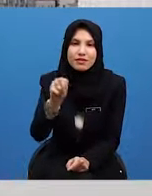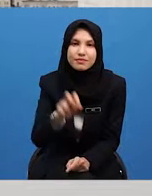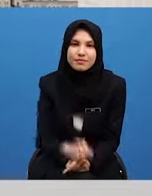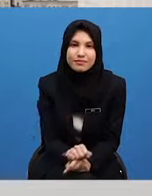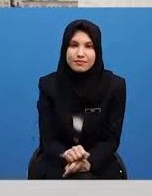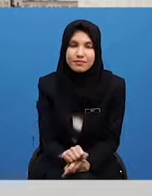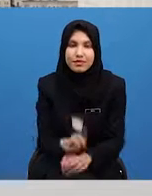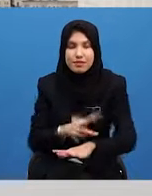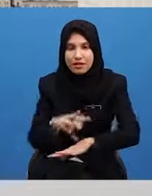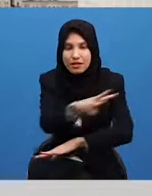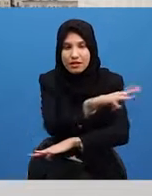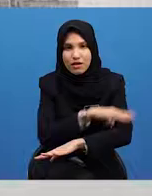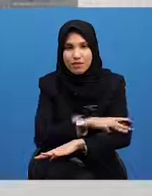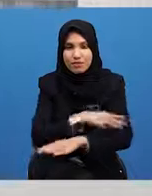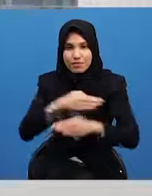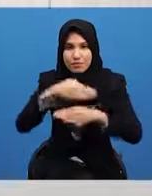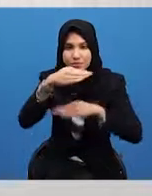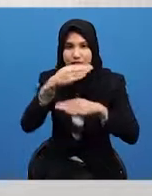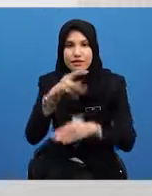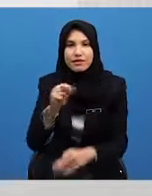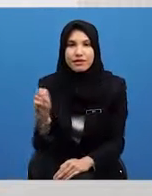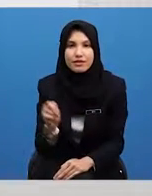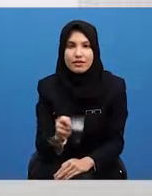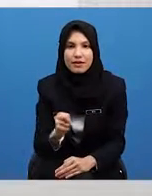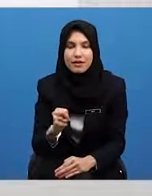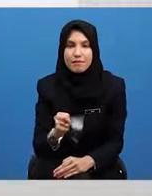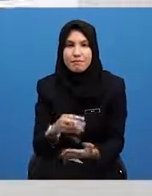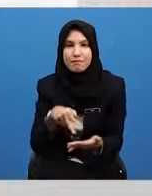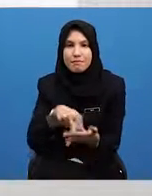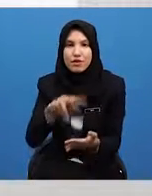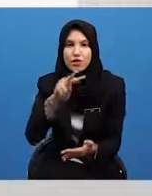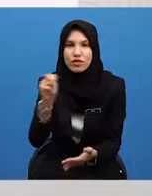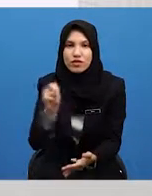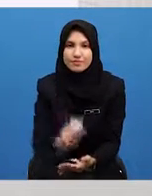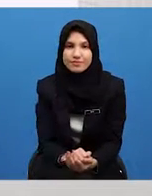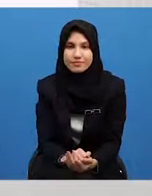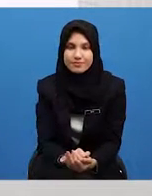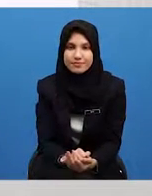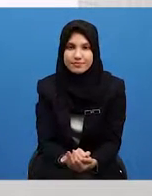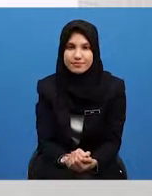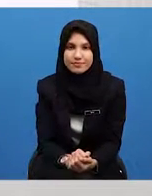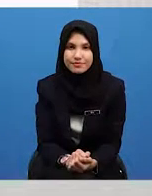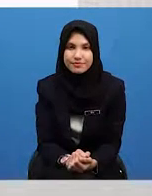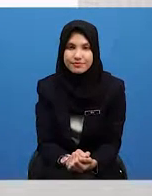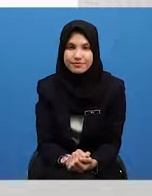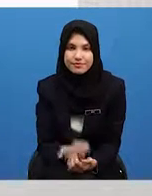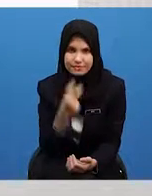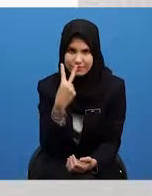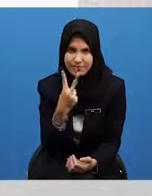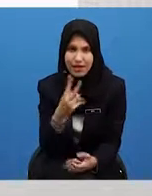di kawasan pembinaan bangunan. Kamu teliti